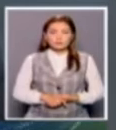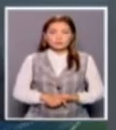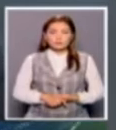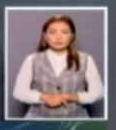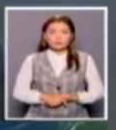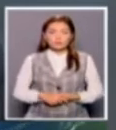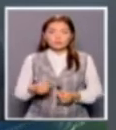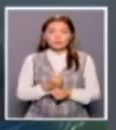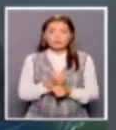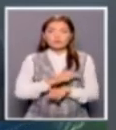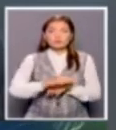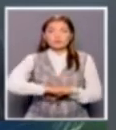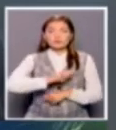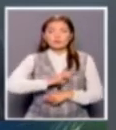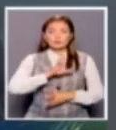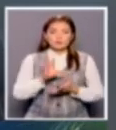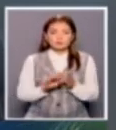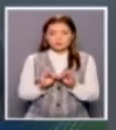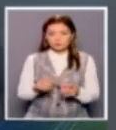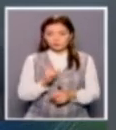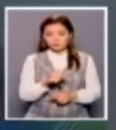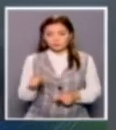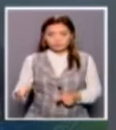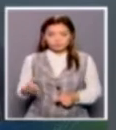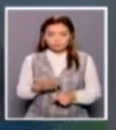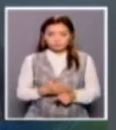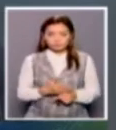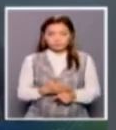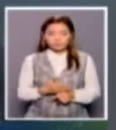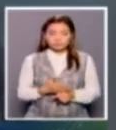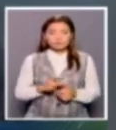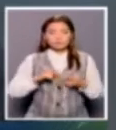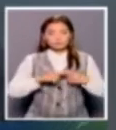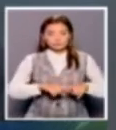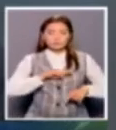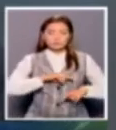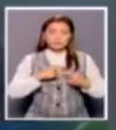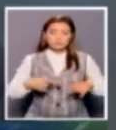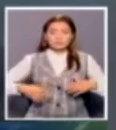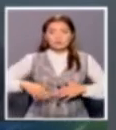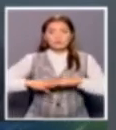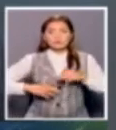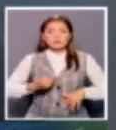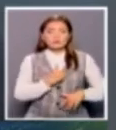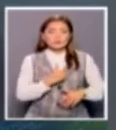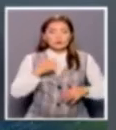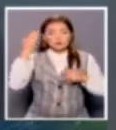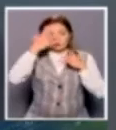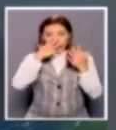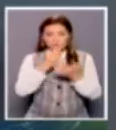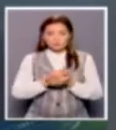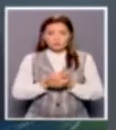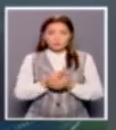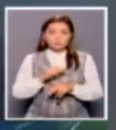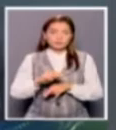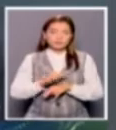папа, мен мұғалім болам деп. Біреулер айтып, журналист болам. Біреулер мен инженер болам дейді. Біреулер дәрігер болам дейді. Өзінің жүрегін